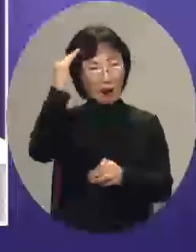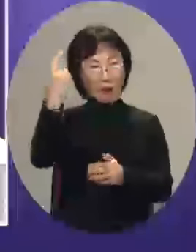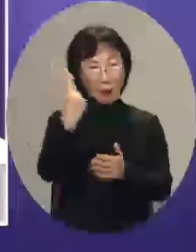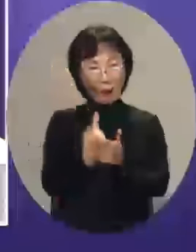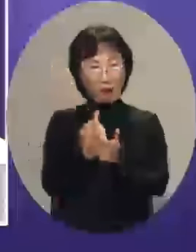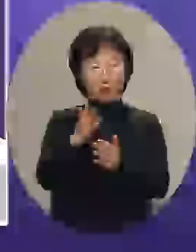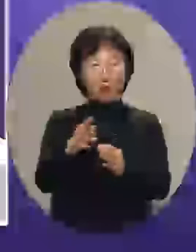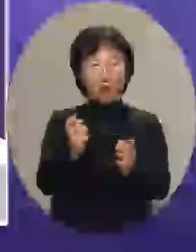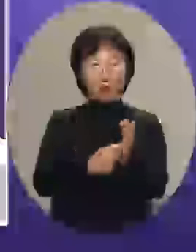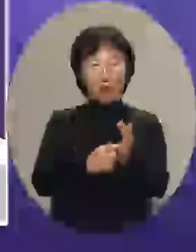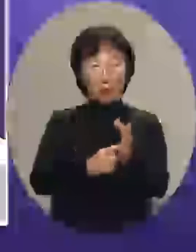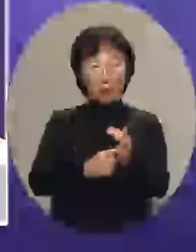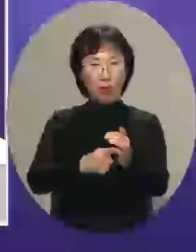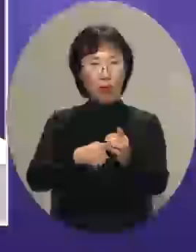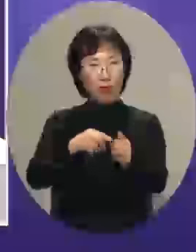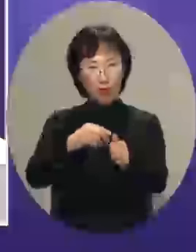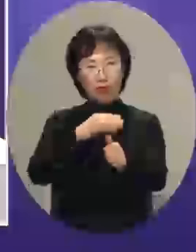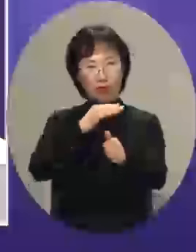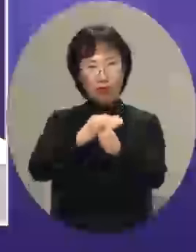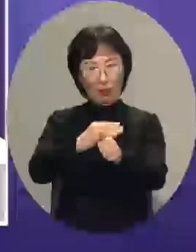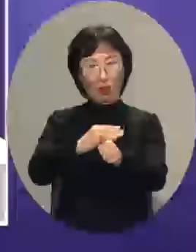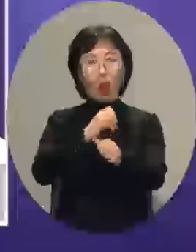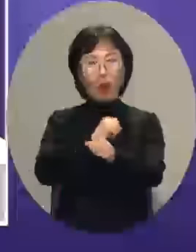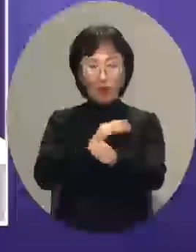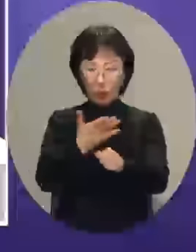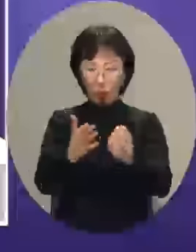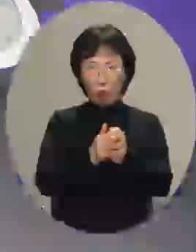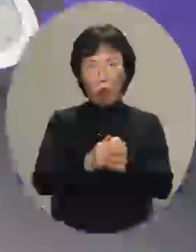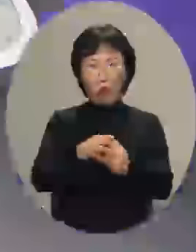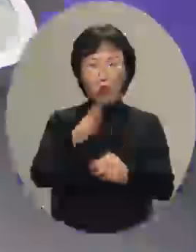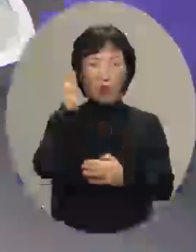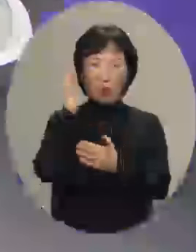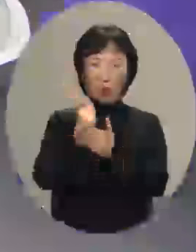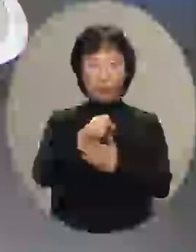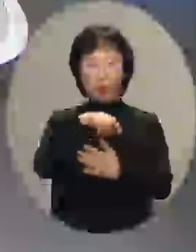대통령이 사과를 해야 한다고 생각합니다. 네, 시간